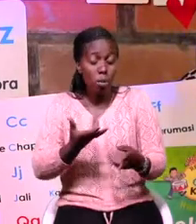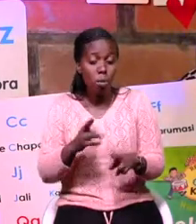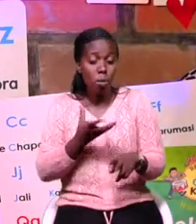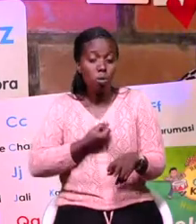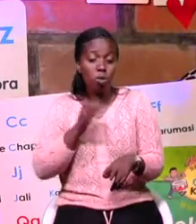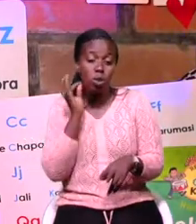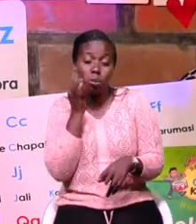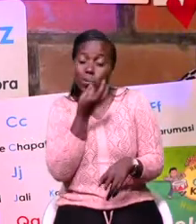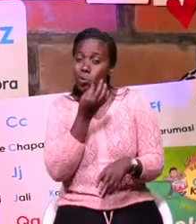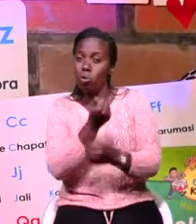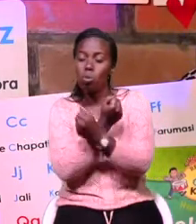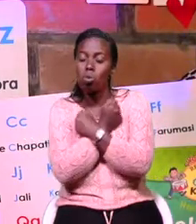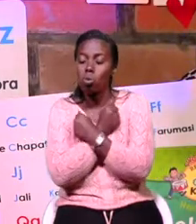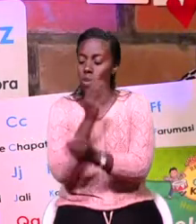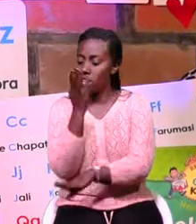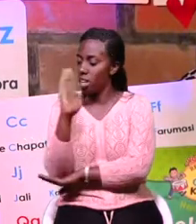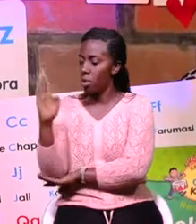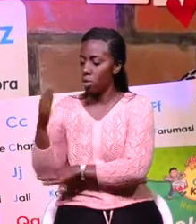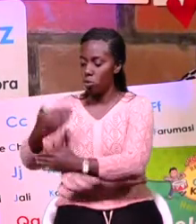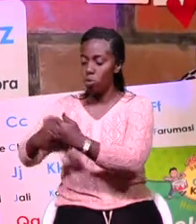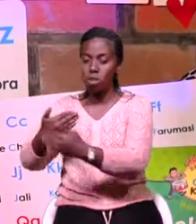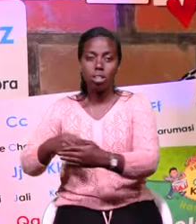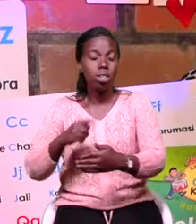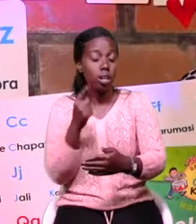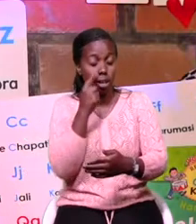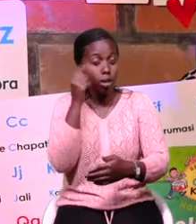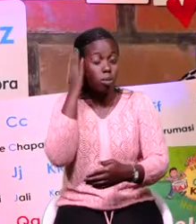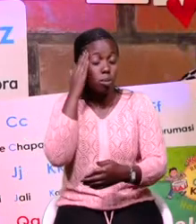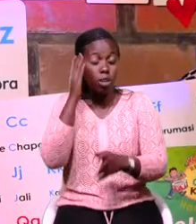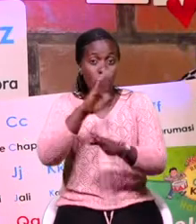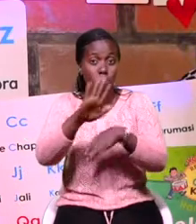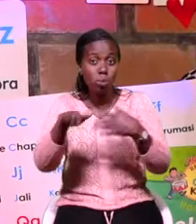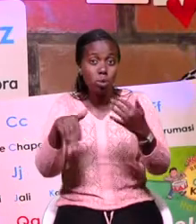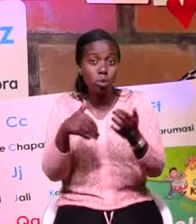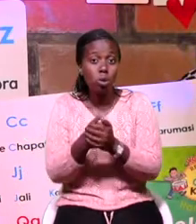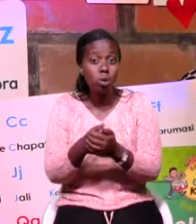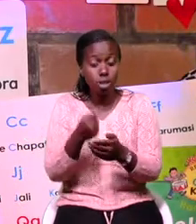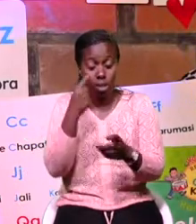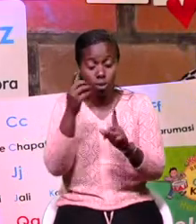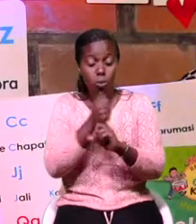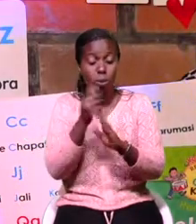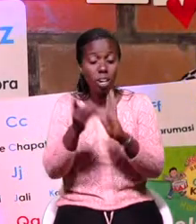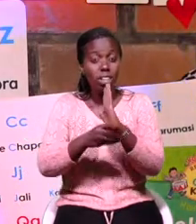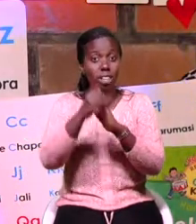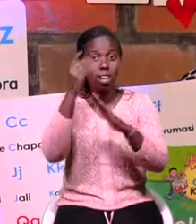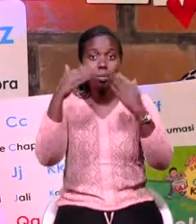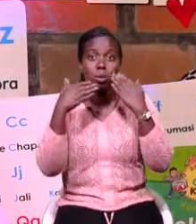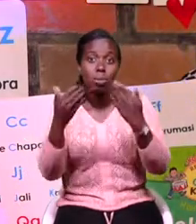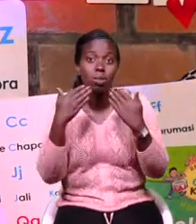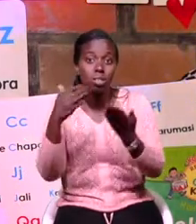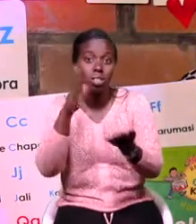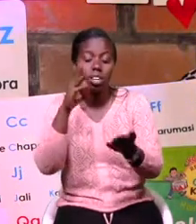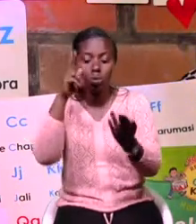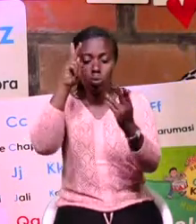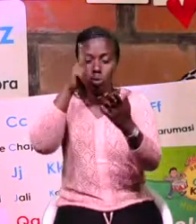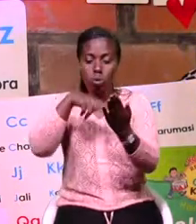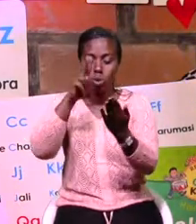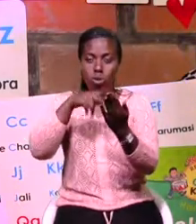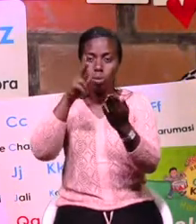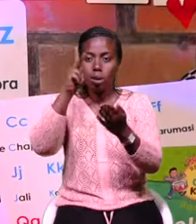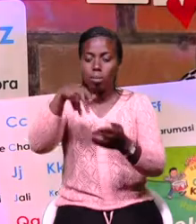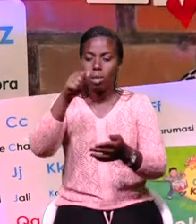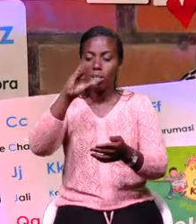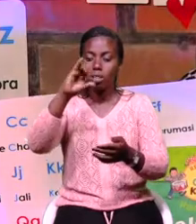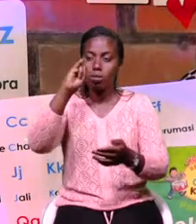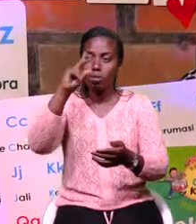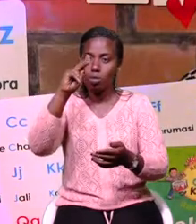kandi mukunda ibidukikije kandi mumenye ko byose bitugeza ku iterambere murakoze cyane wabasomeraga ni Pacifique